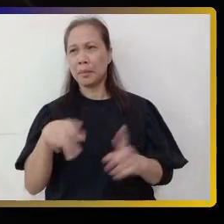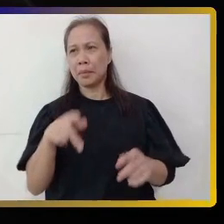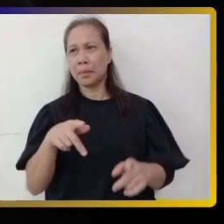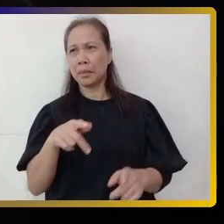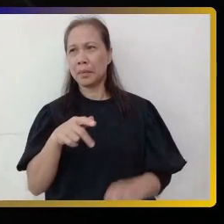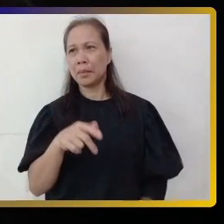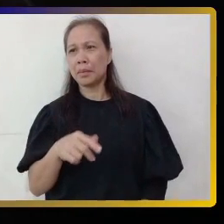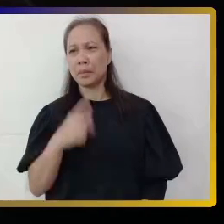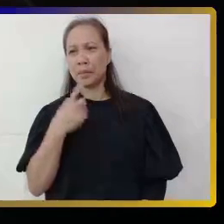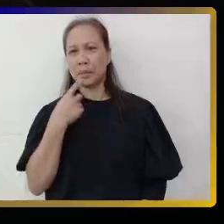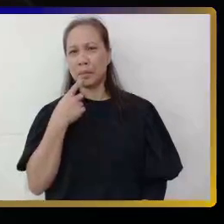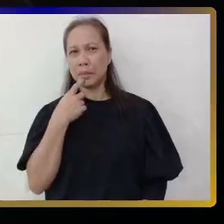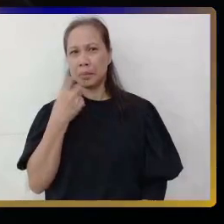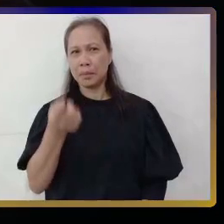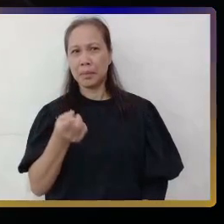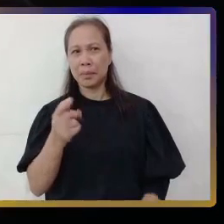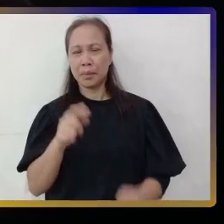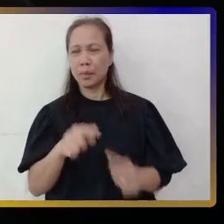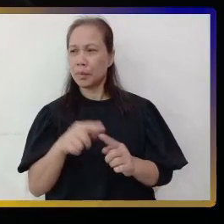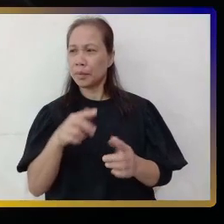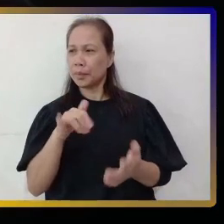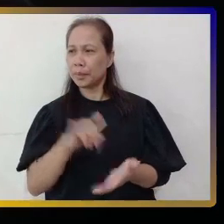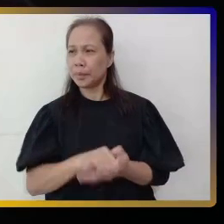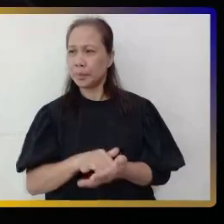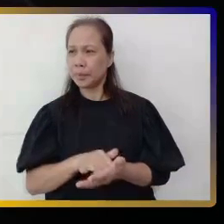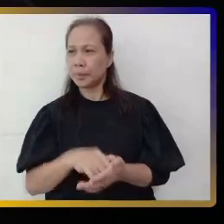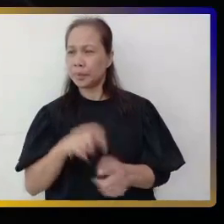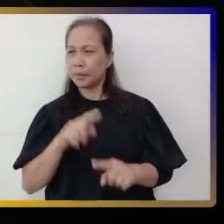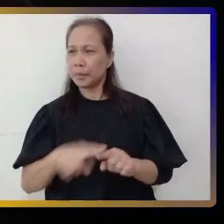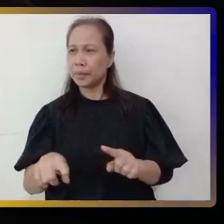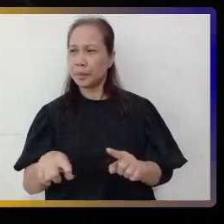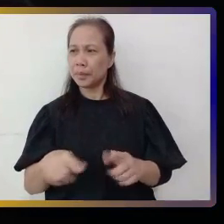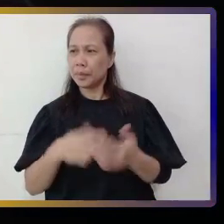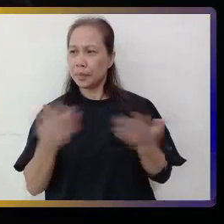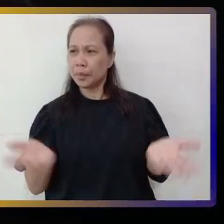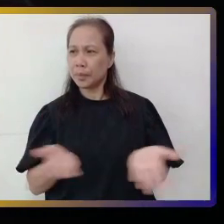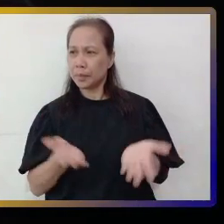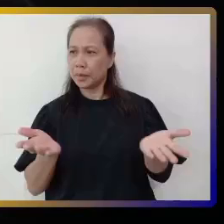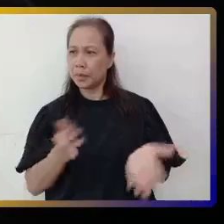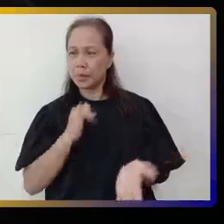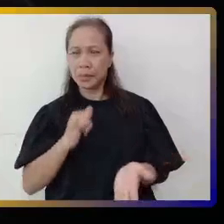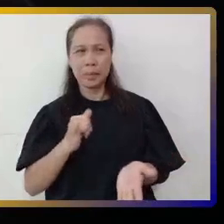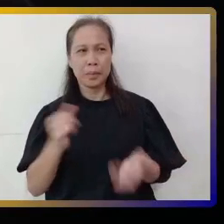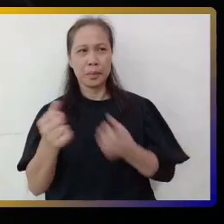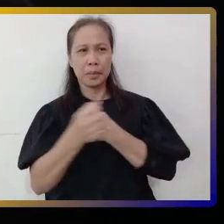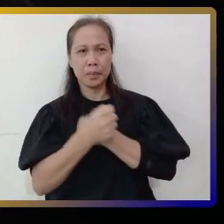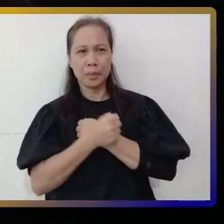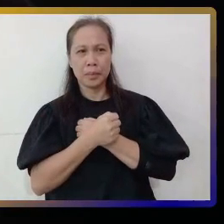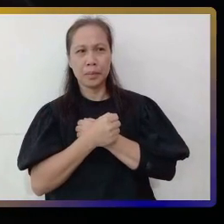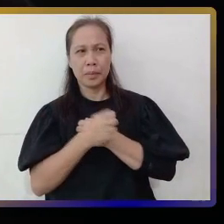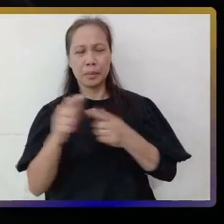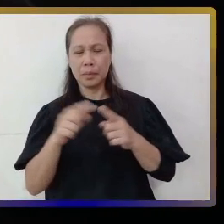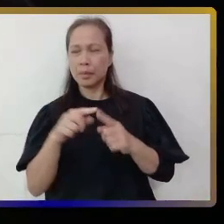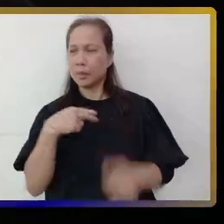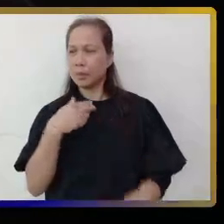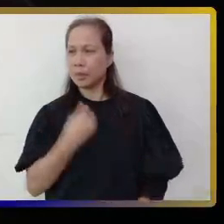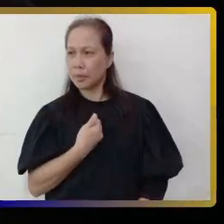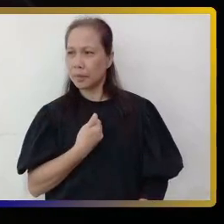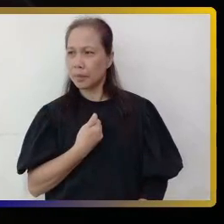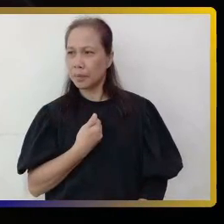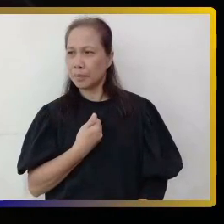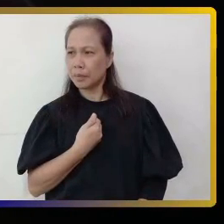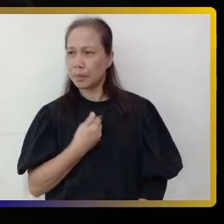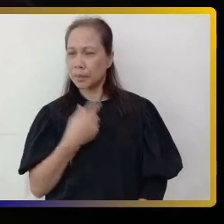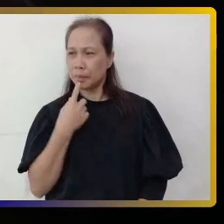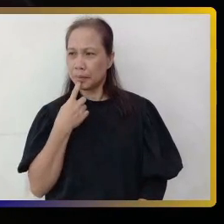ganyan nakakalungkot na mga tanong po yan mga kapatid sabi niya we in th was love us okay now